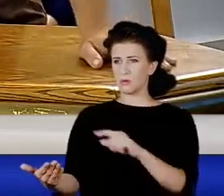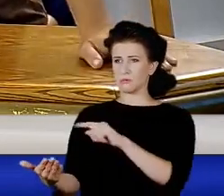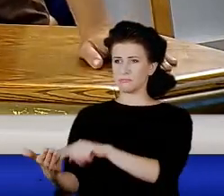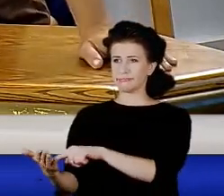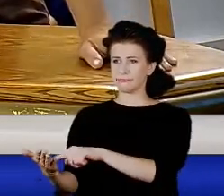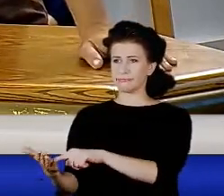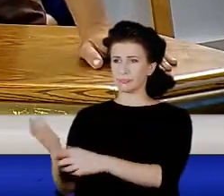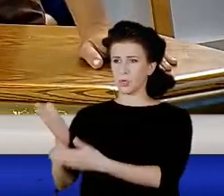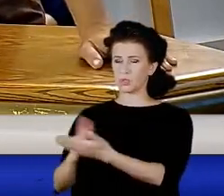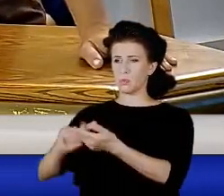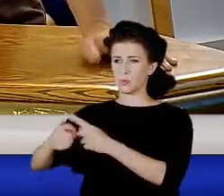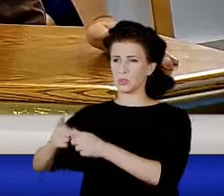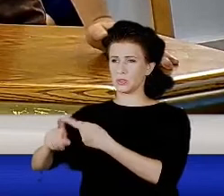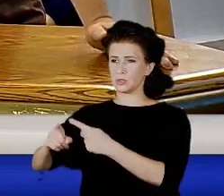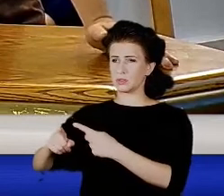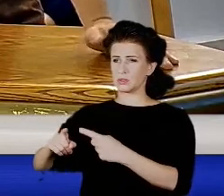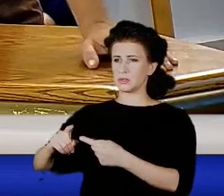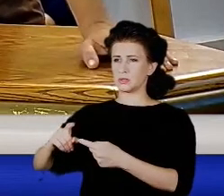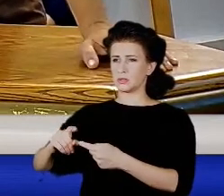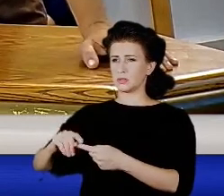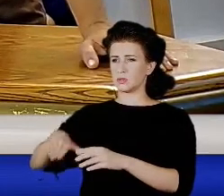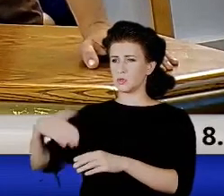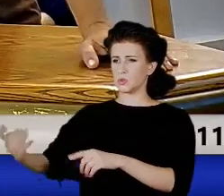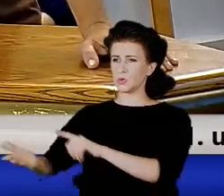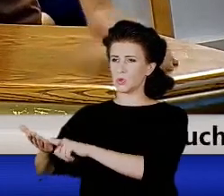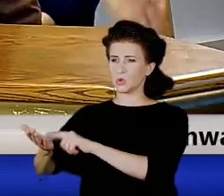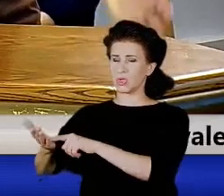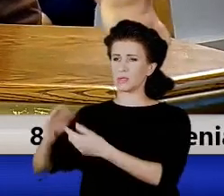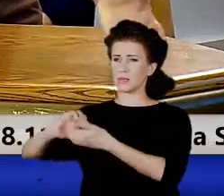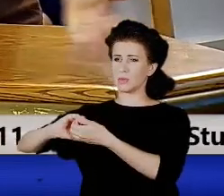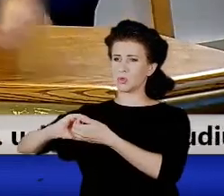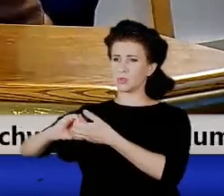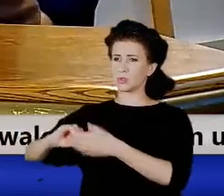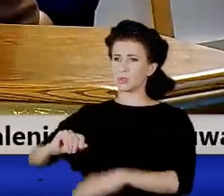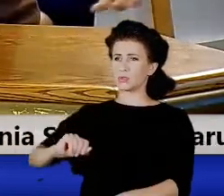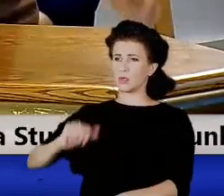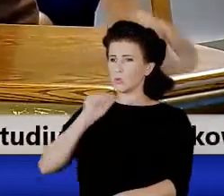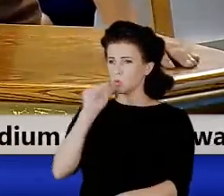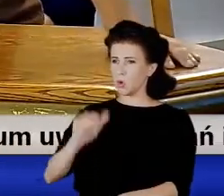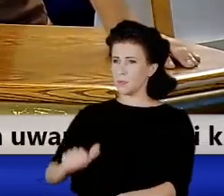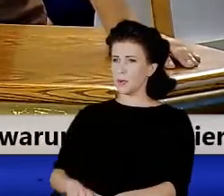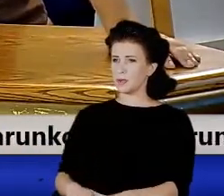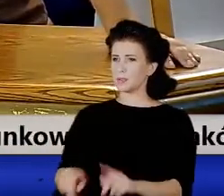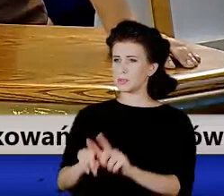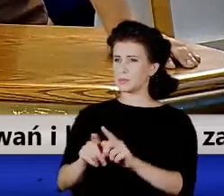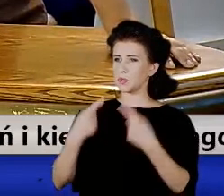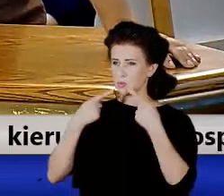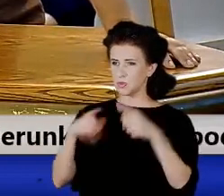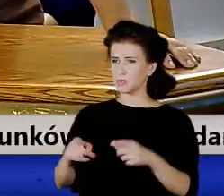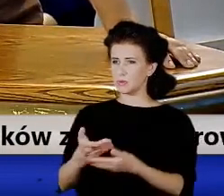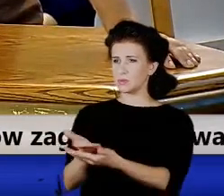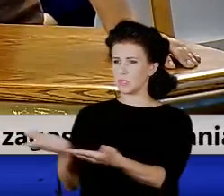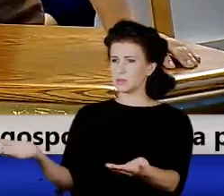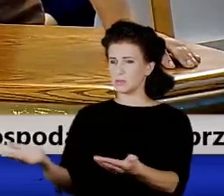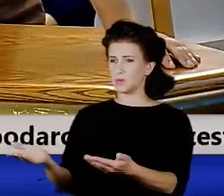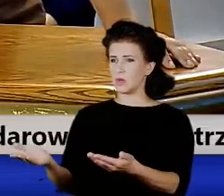jeśli chodzi o podziały polityczne, strony demokratycznej, koalicji europejskiej, tak, odpowiednika, państwo pochodzicie z tych